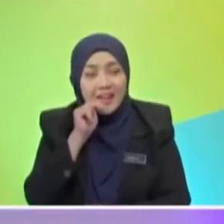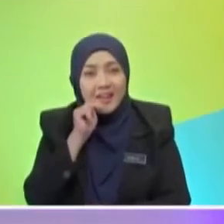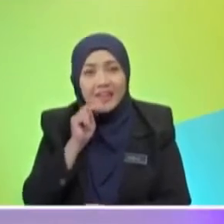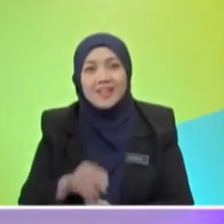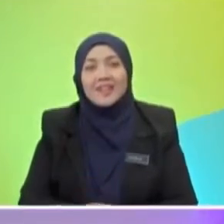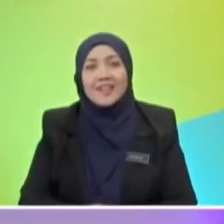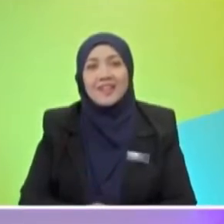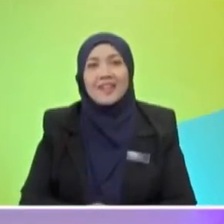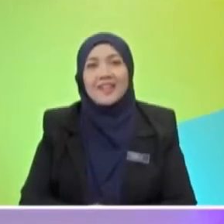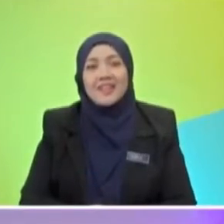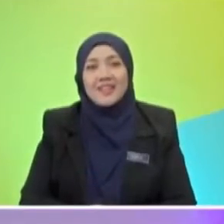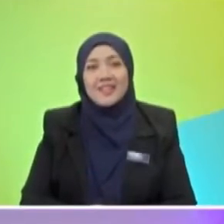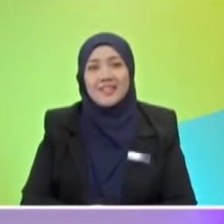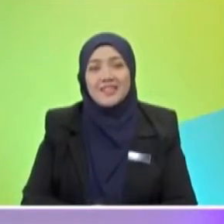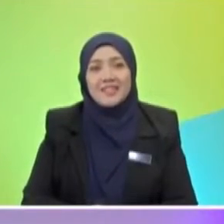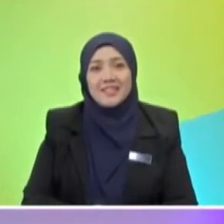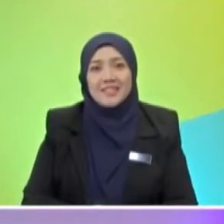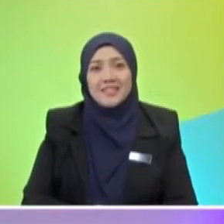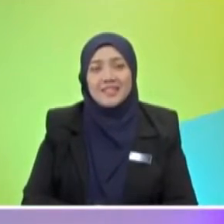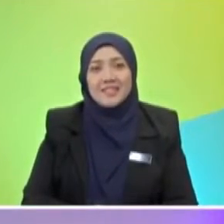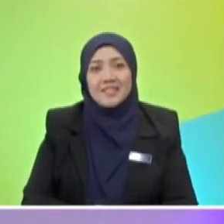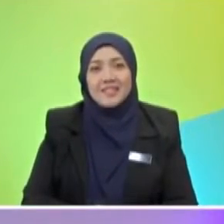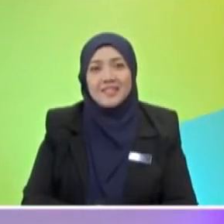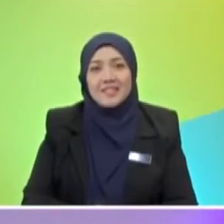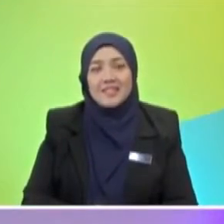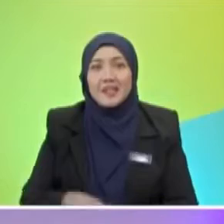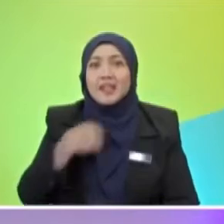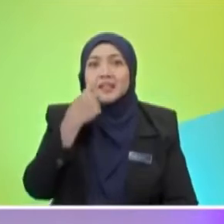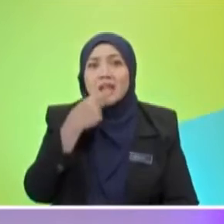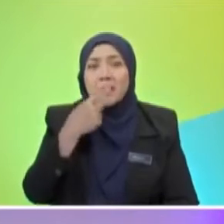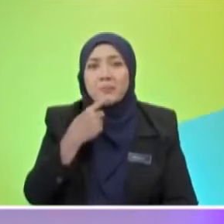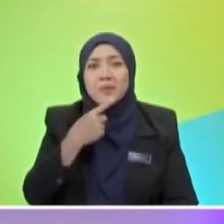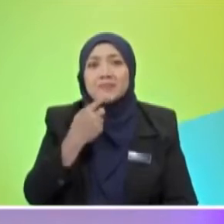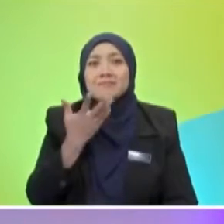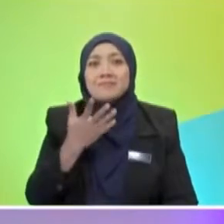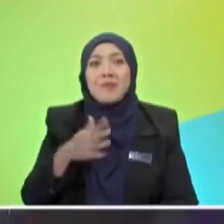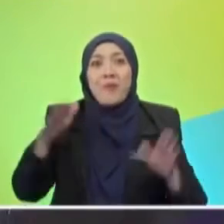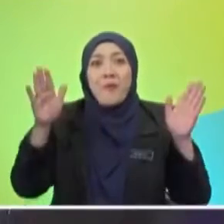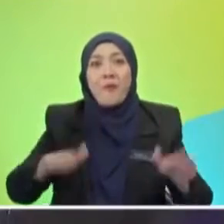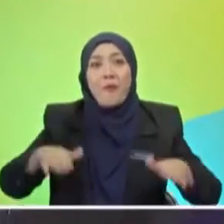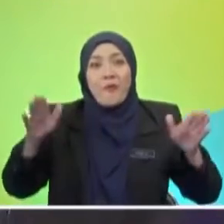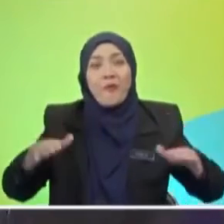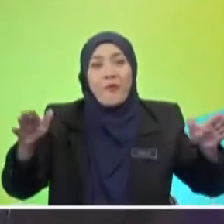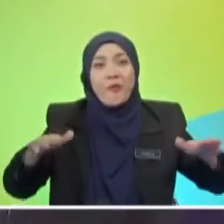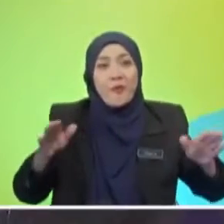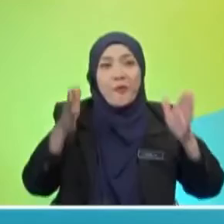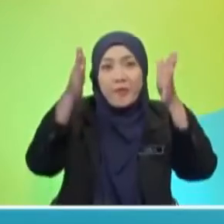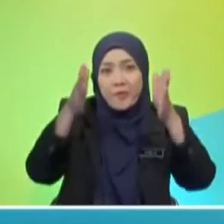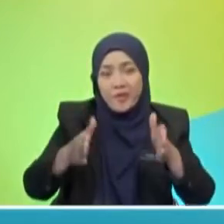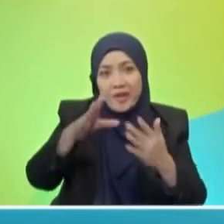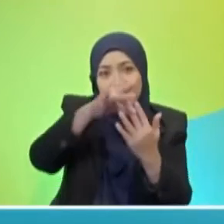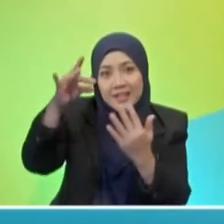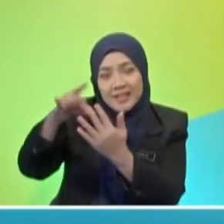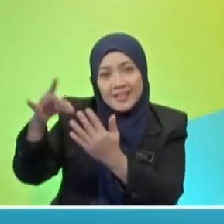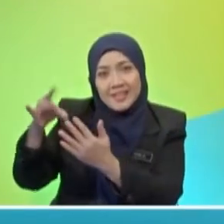Dapat 9 guli emas. Baik. Lihat siapa pula yang dipilih oleh orang terbang ini. Siapa